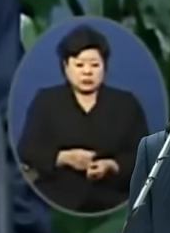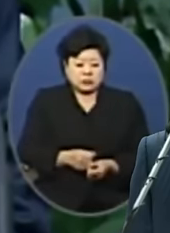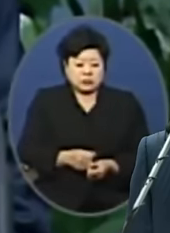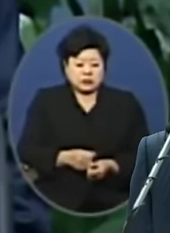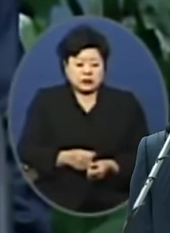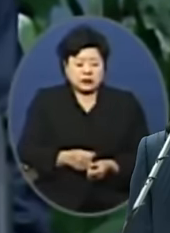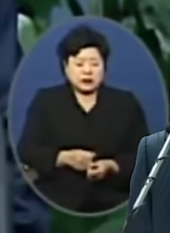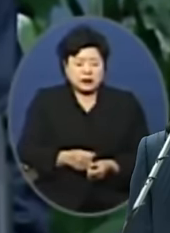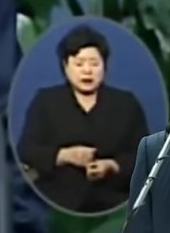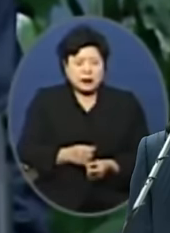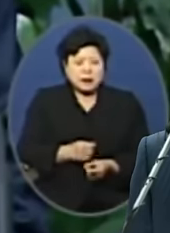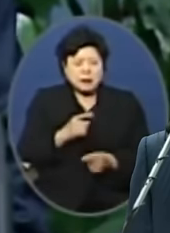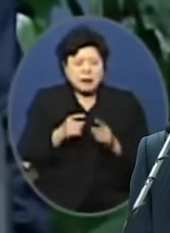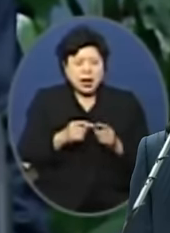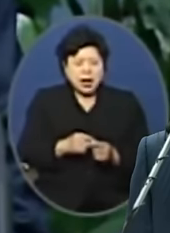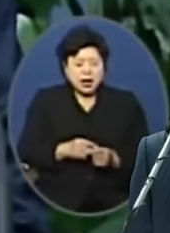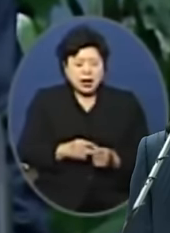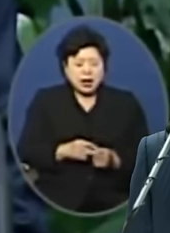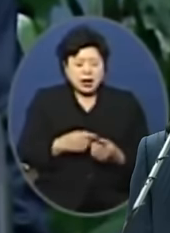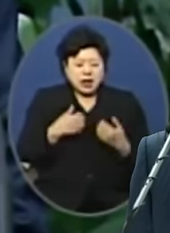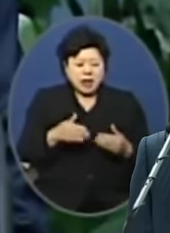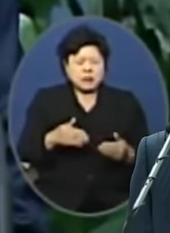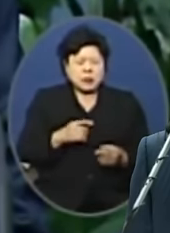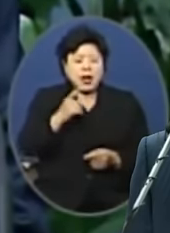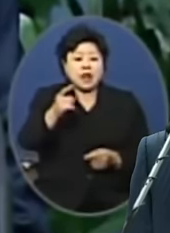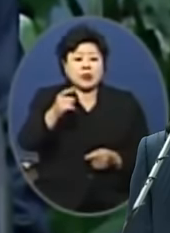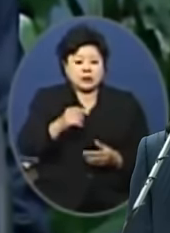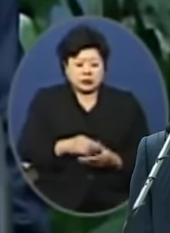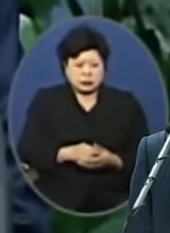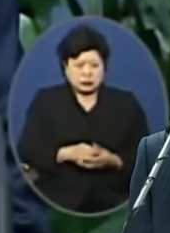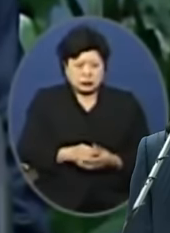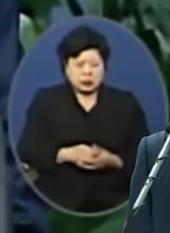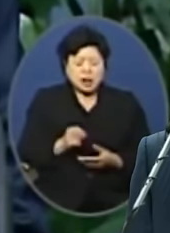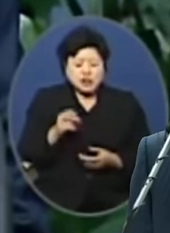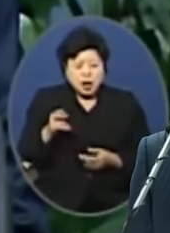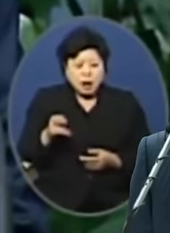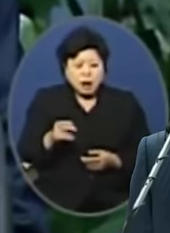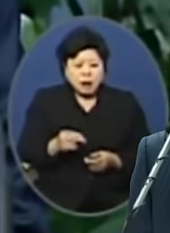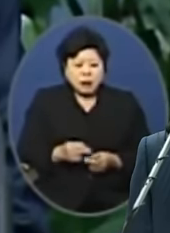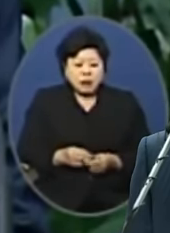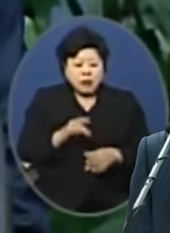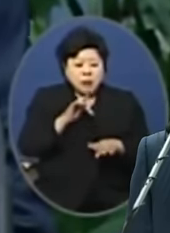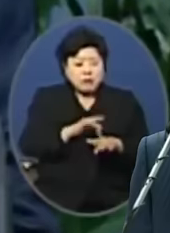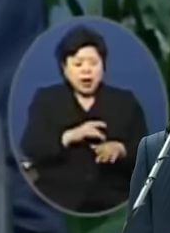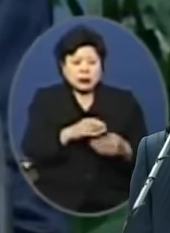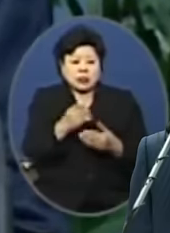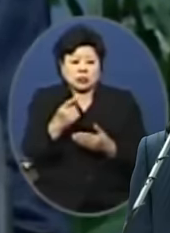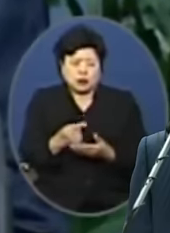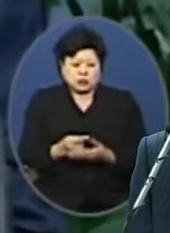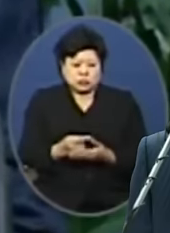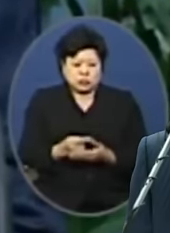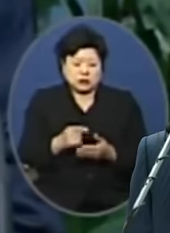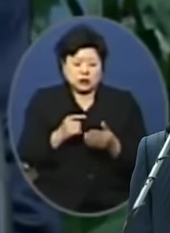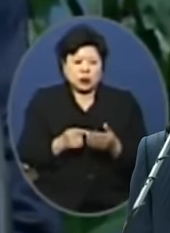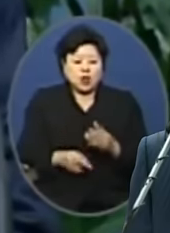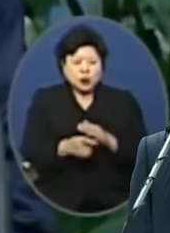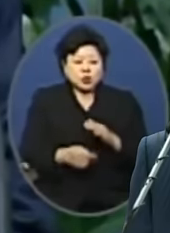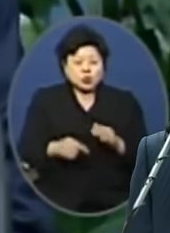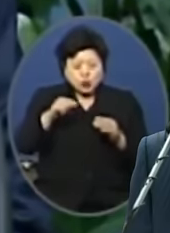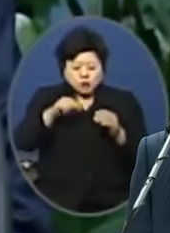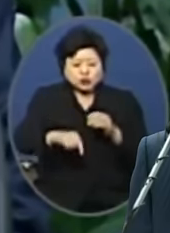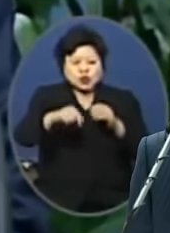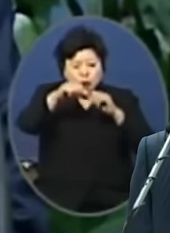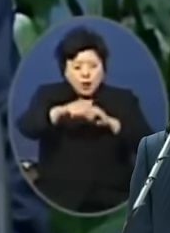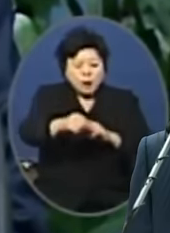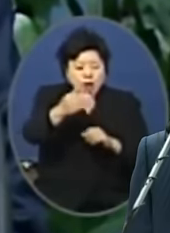하라면 혀는 생명보다도 마귀를 이끌고 와서 우리 도적질하고 죽이고 멸망시키는